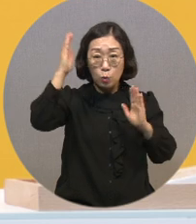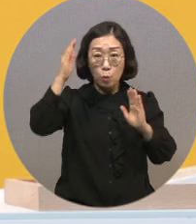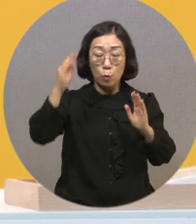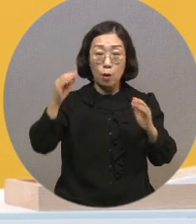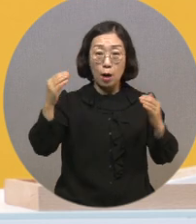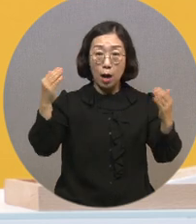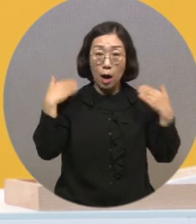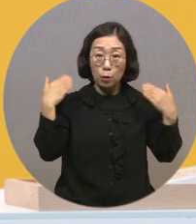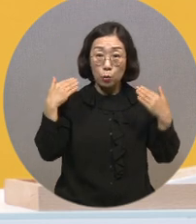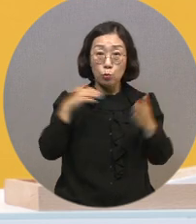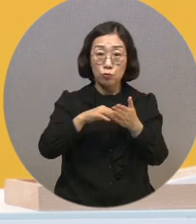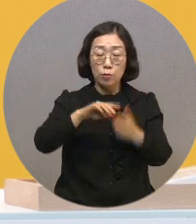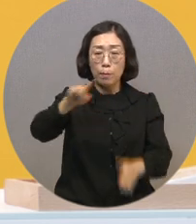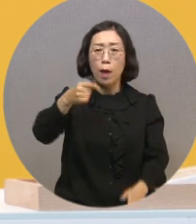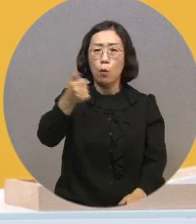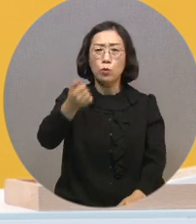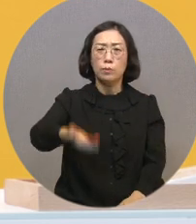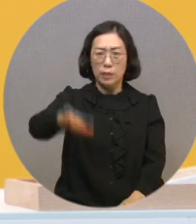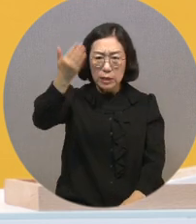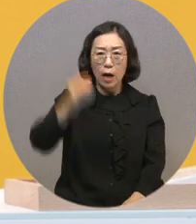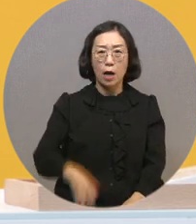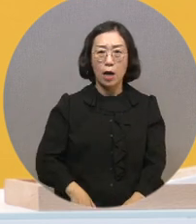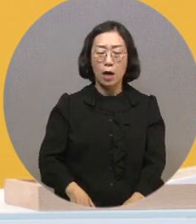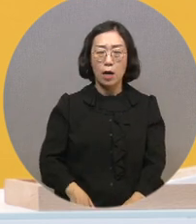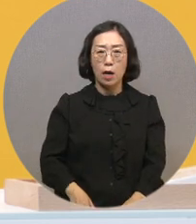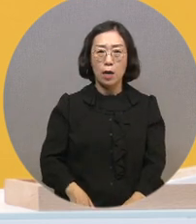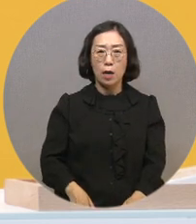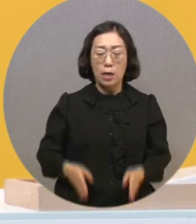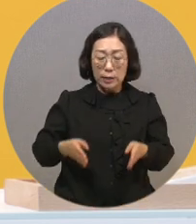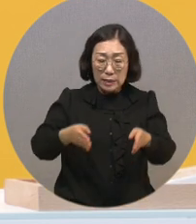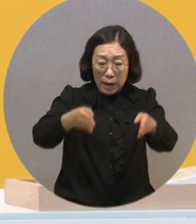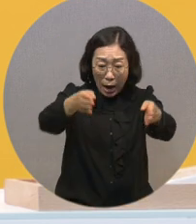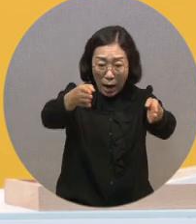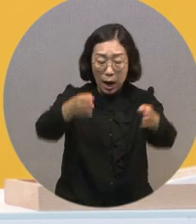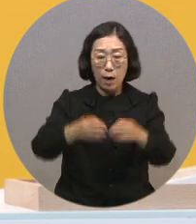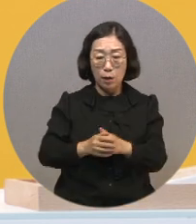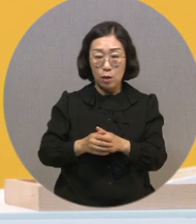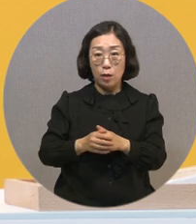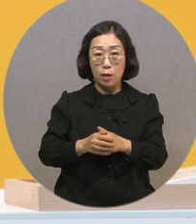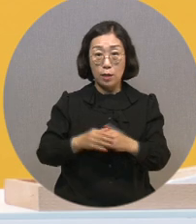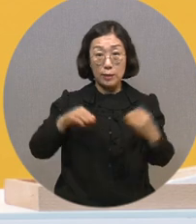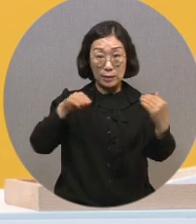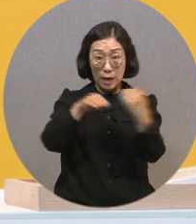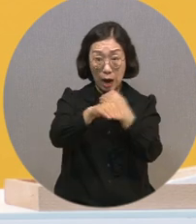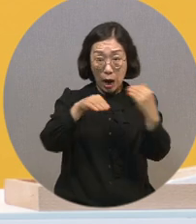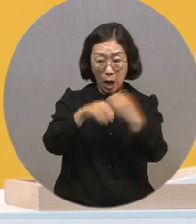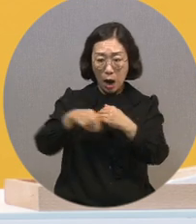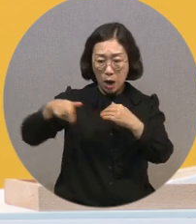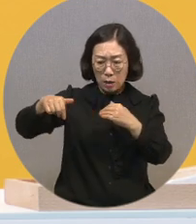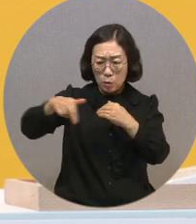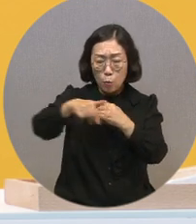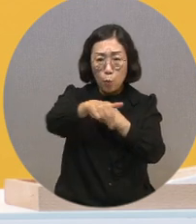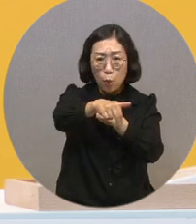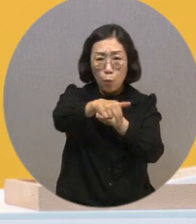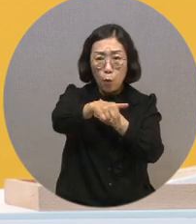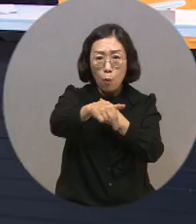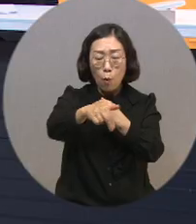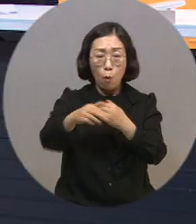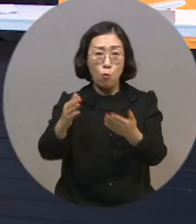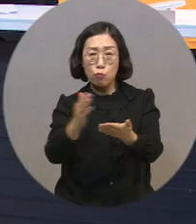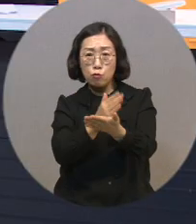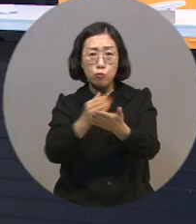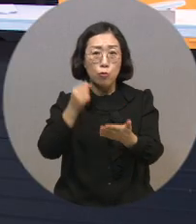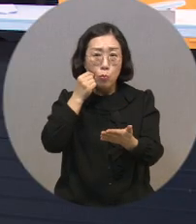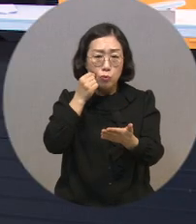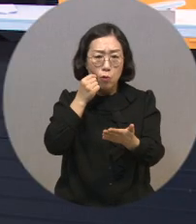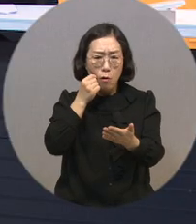차로와 이 우리 보행로 이 예. 보차로와 이 구분이 안 된 데가 네. 태만이 넘잖아요,